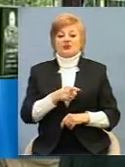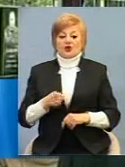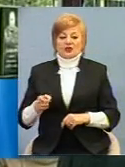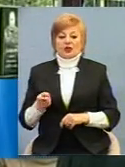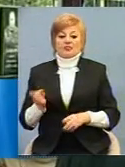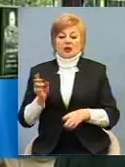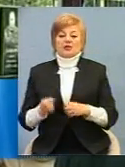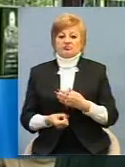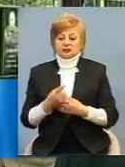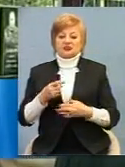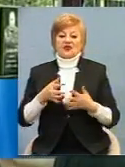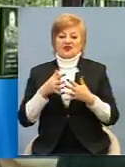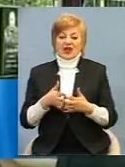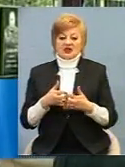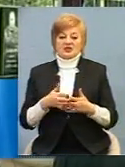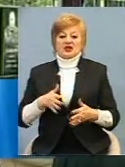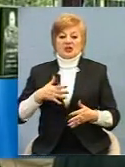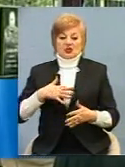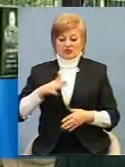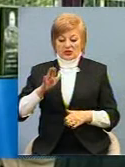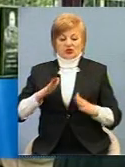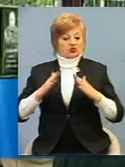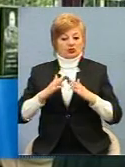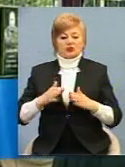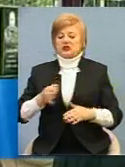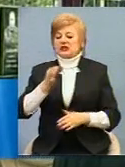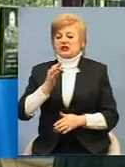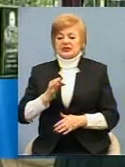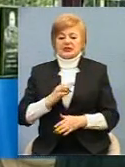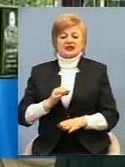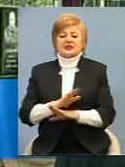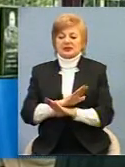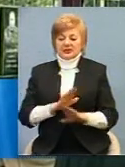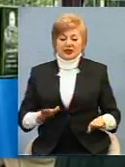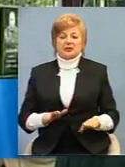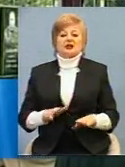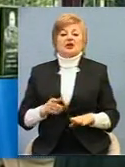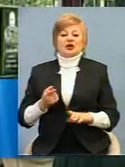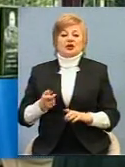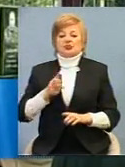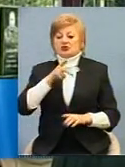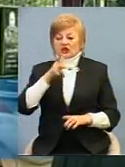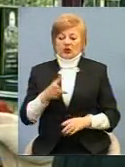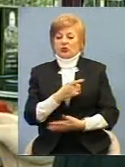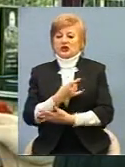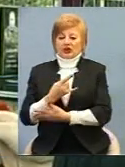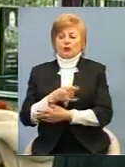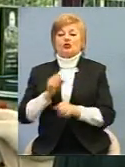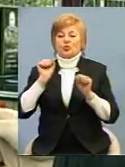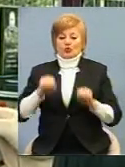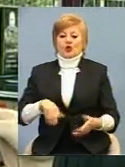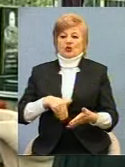війни нашого селю він не сказав ні, хоча була підстава, дитина була менше 3 років, ми